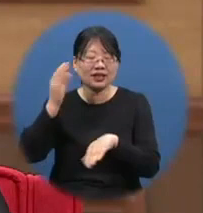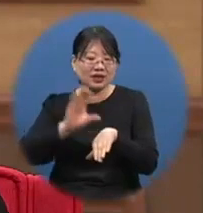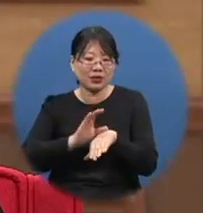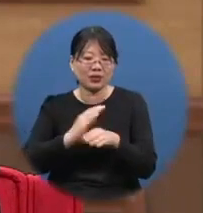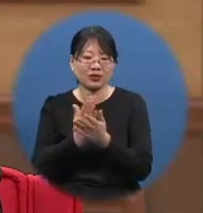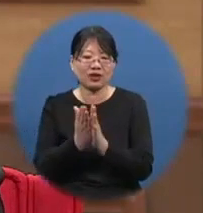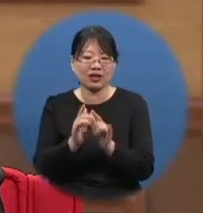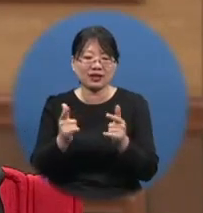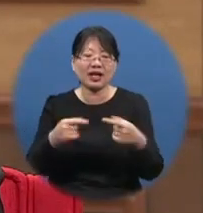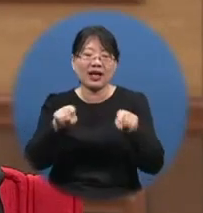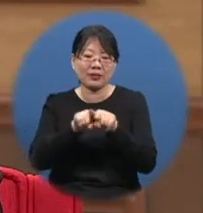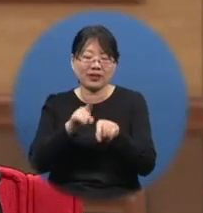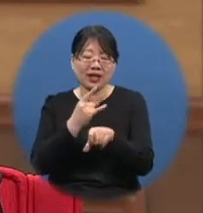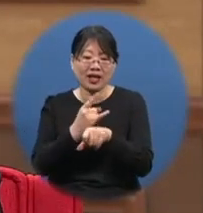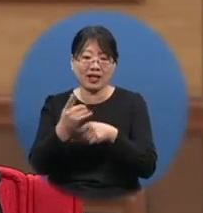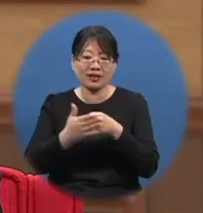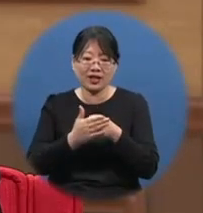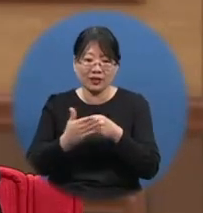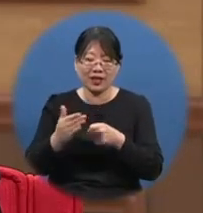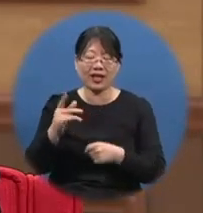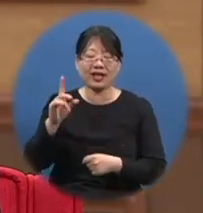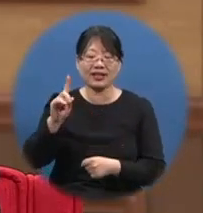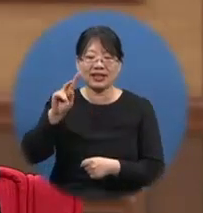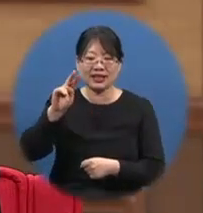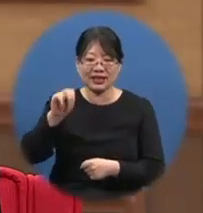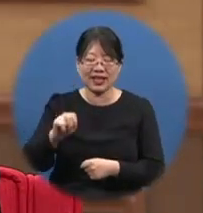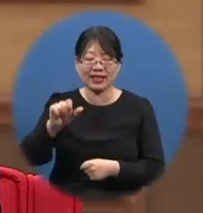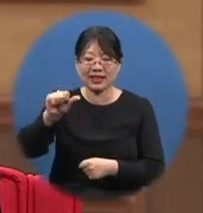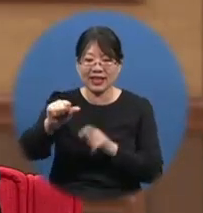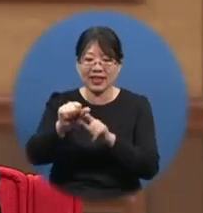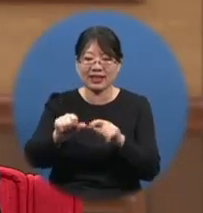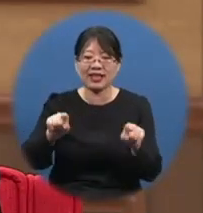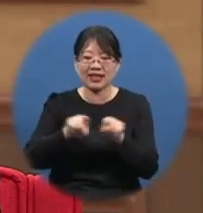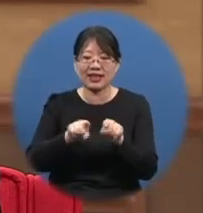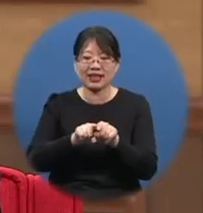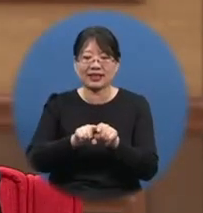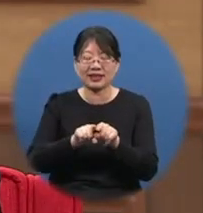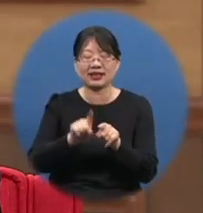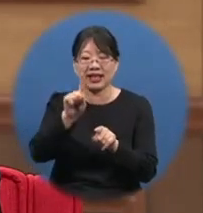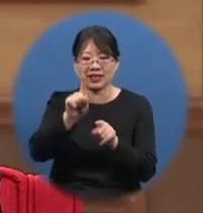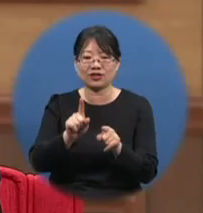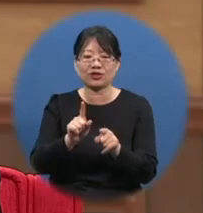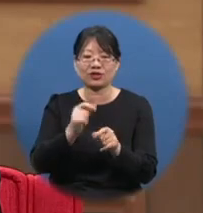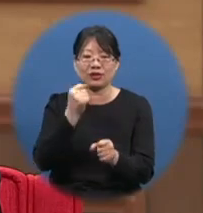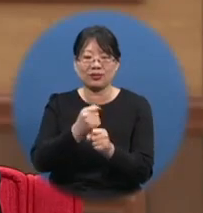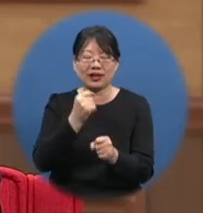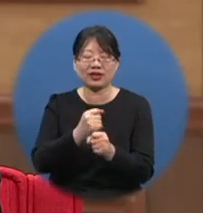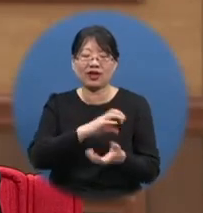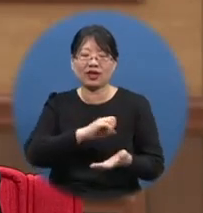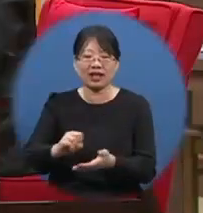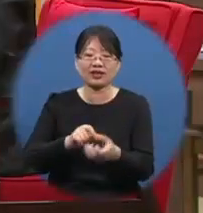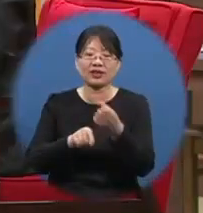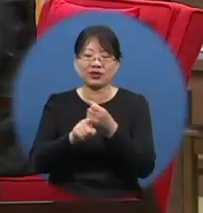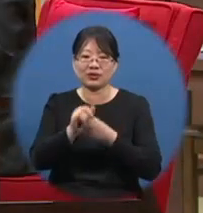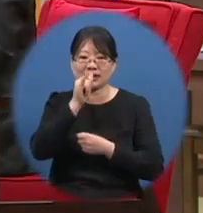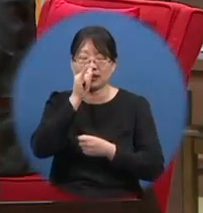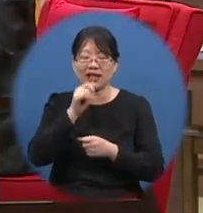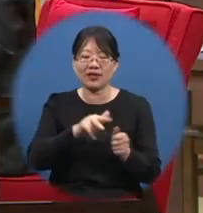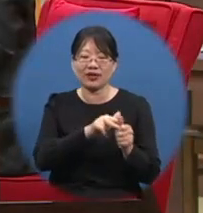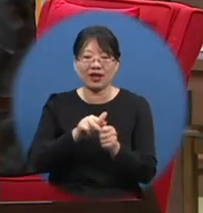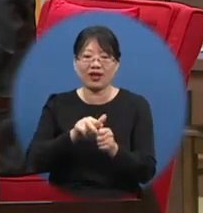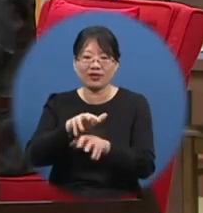인공지능이 같이 간다. 그래서 제가 DNA를 예, 같이 묶어서 한 축으로 지금 가져가는 이유입니다.